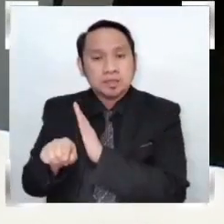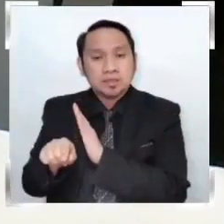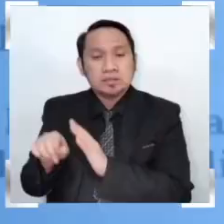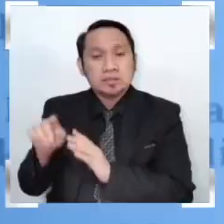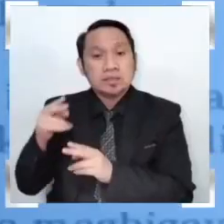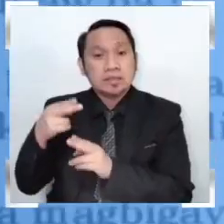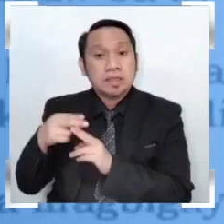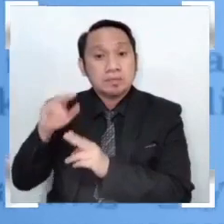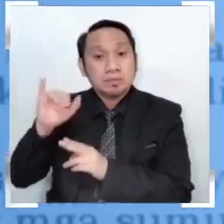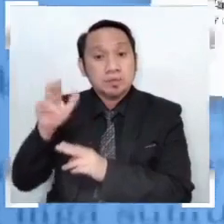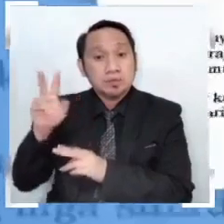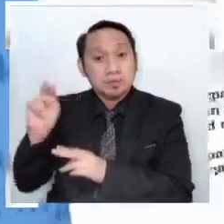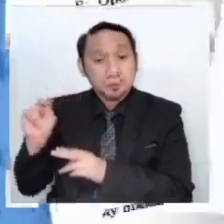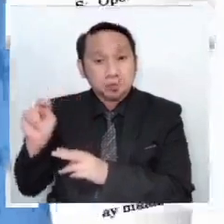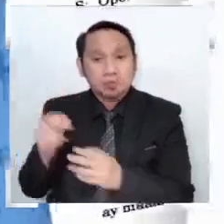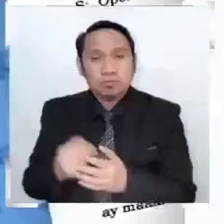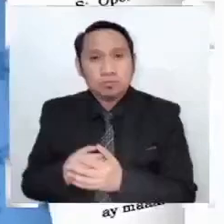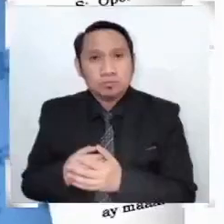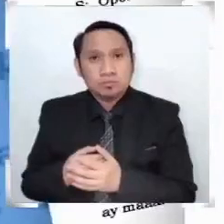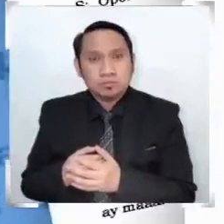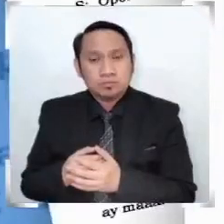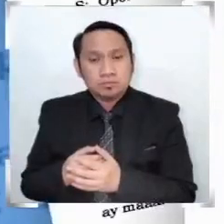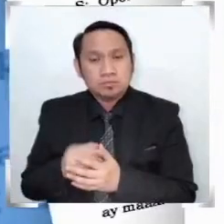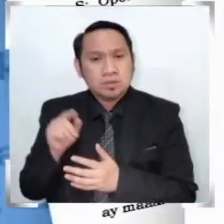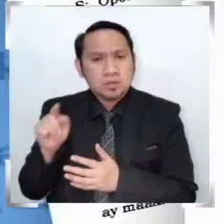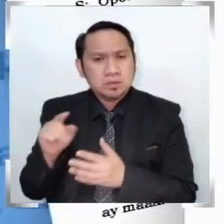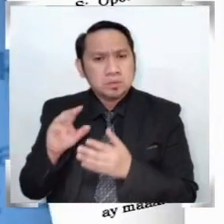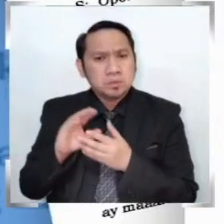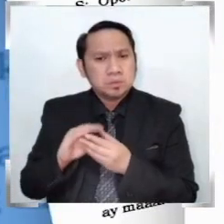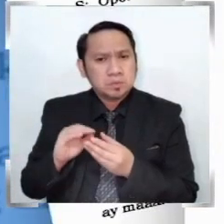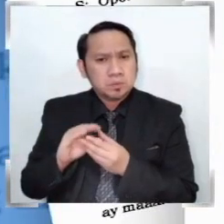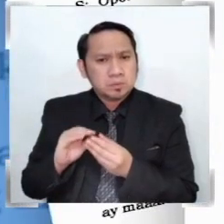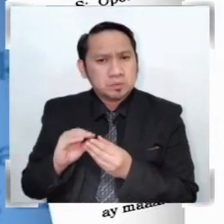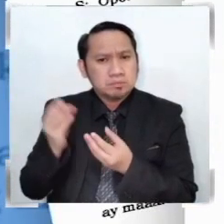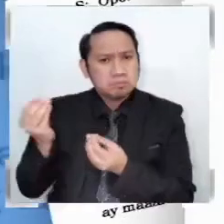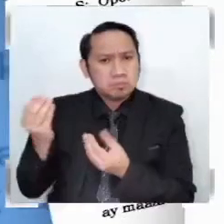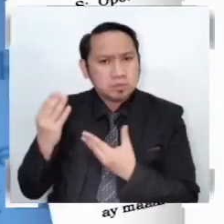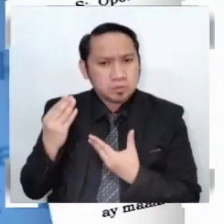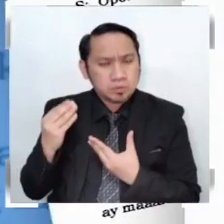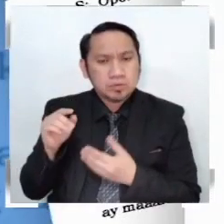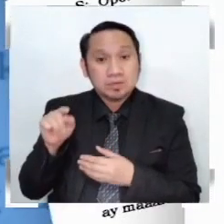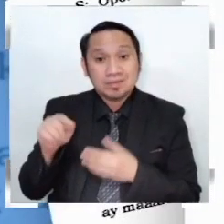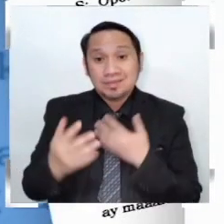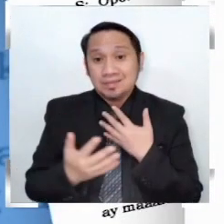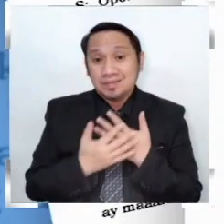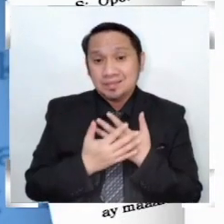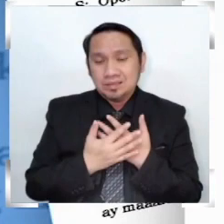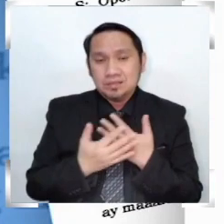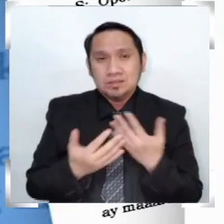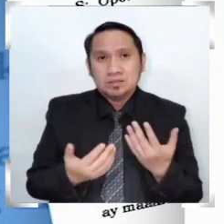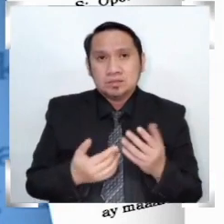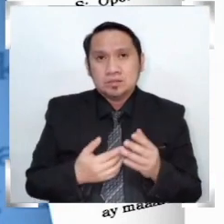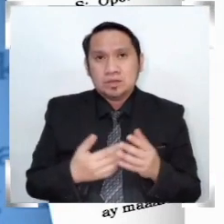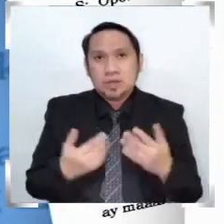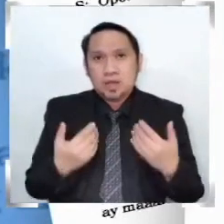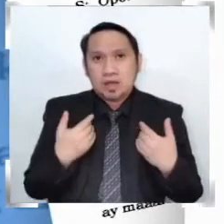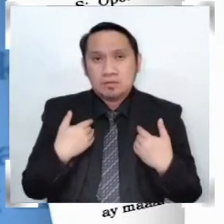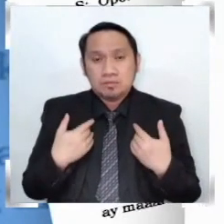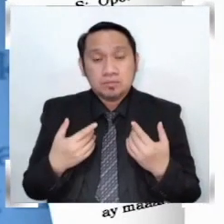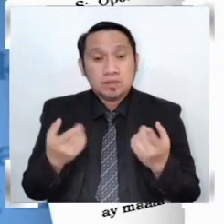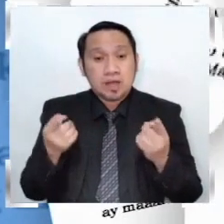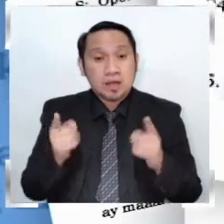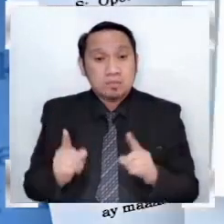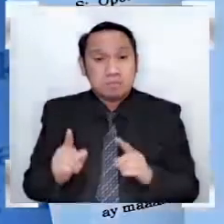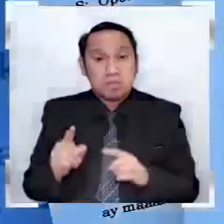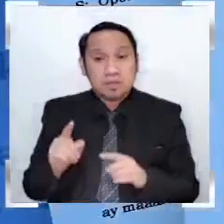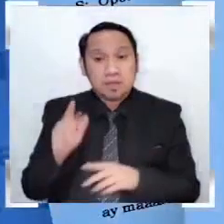Palanya. Sa isang sinumpaang salaysay na nakuha ng GMA News, inilahad ng inmate na si alias Jokod ang naganap noong tanghali ng October